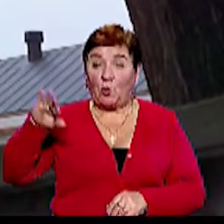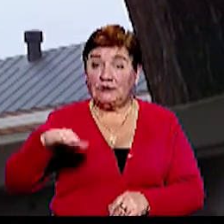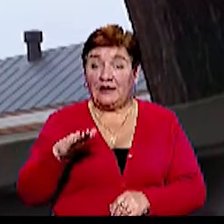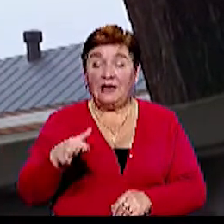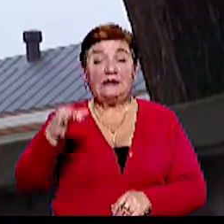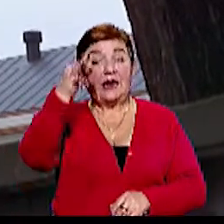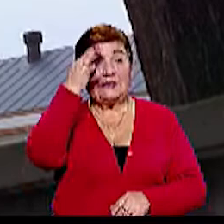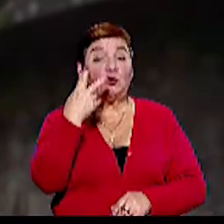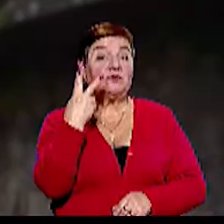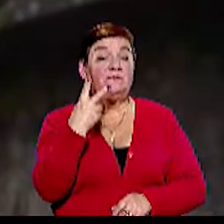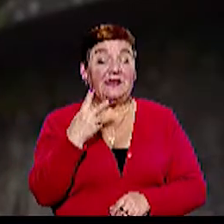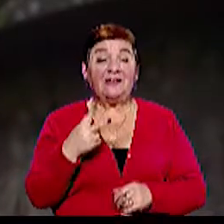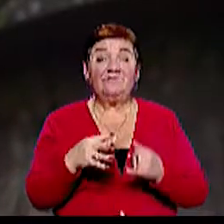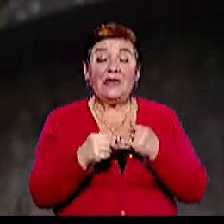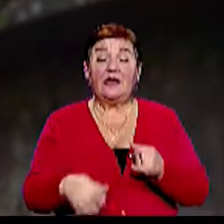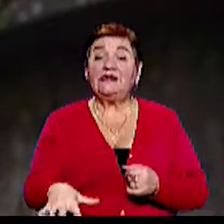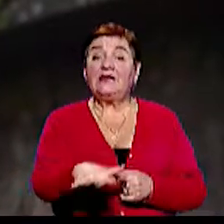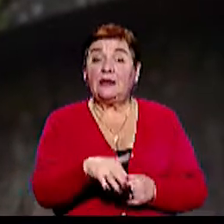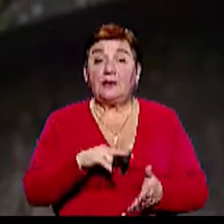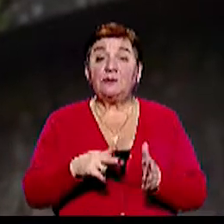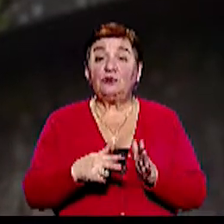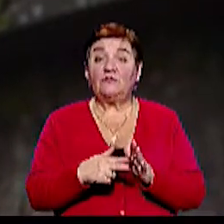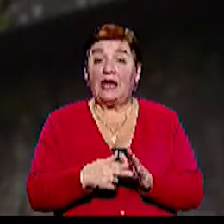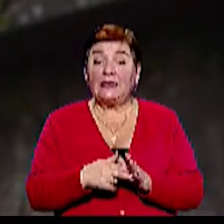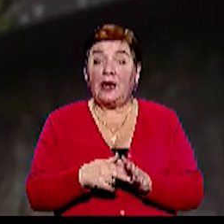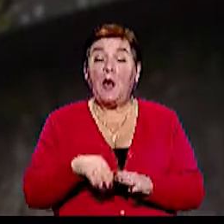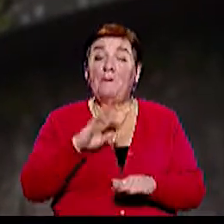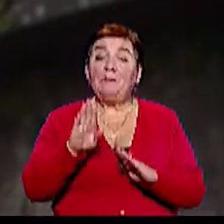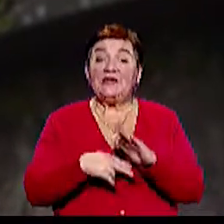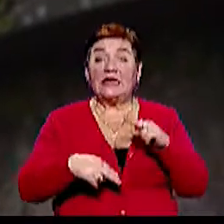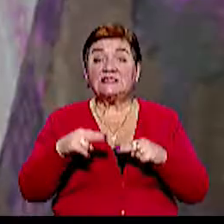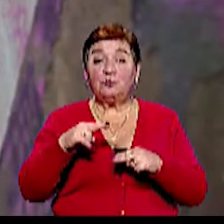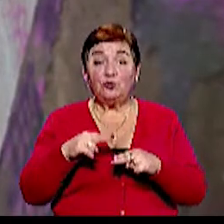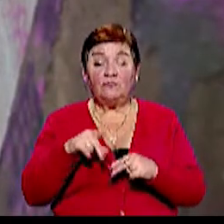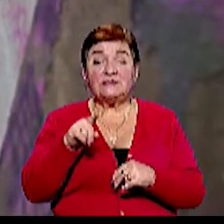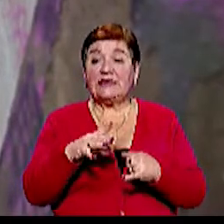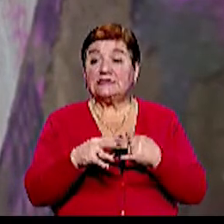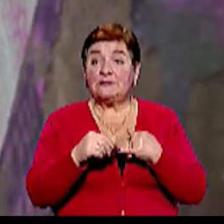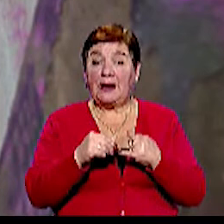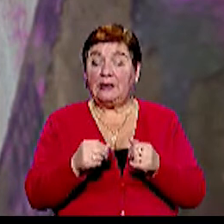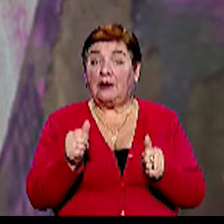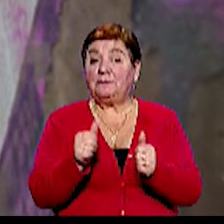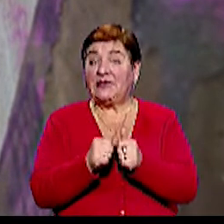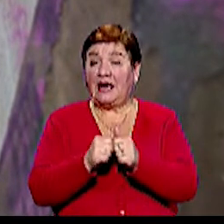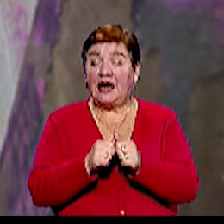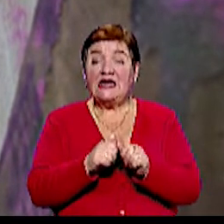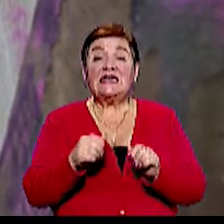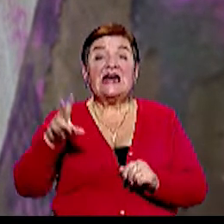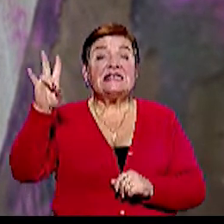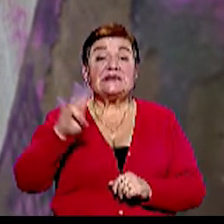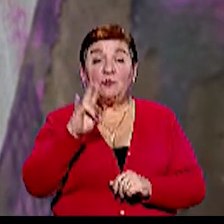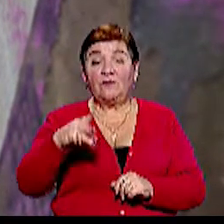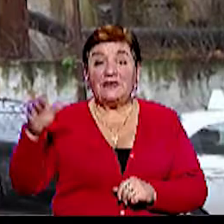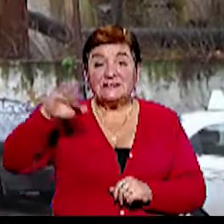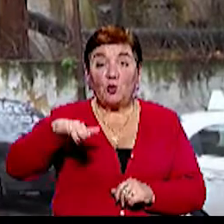Нагадаю, дві ділянки в історичній частині Ужгорода планували віддати під забудову. Це земля поруч із Кафедральним собором на вулиці Замкові Сходи